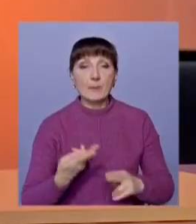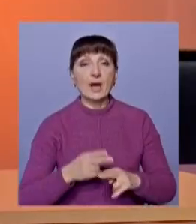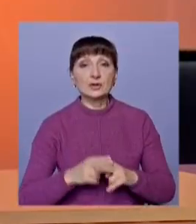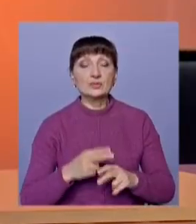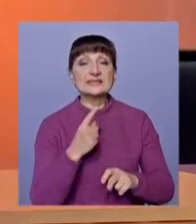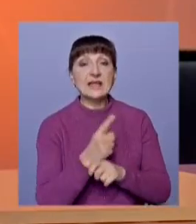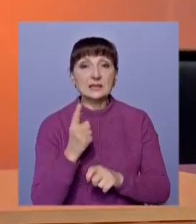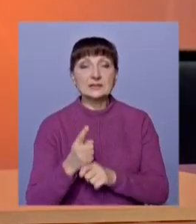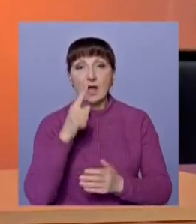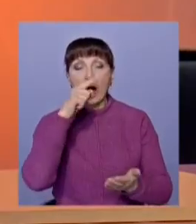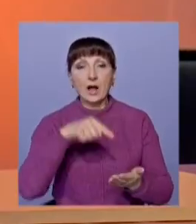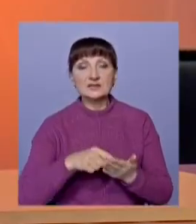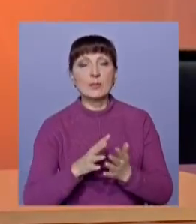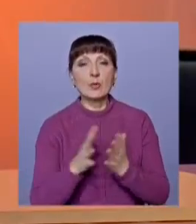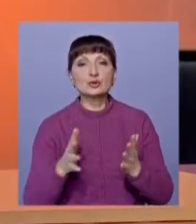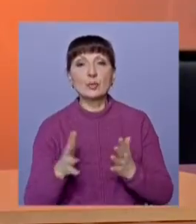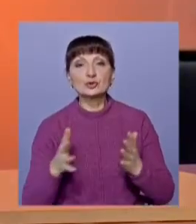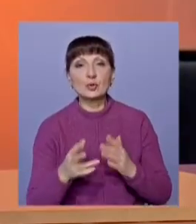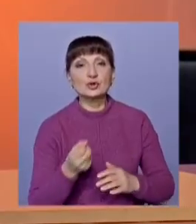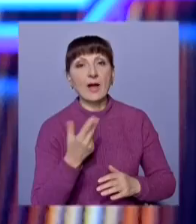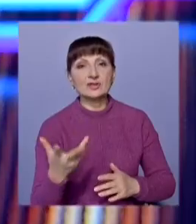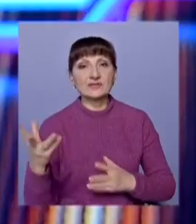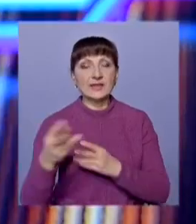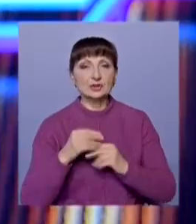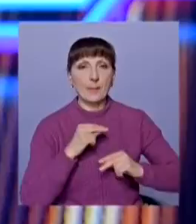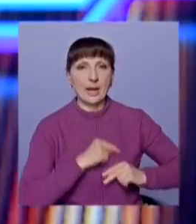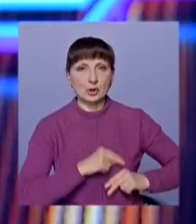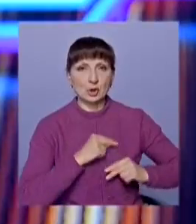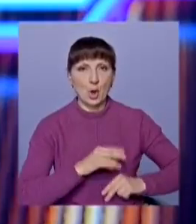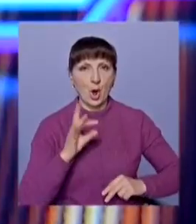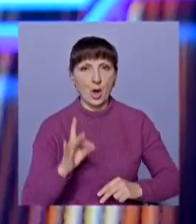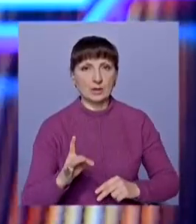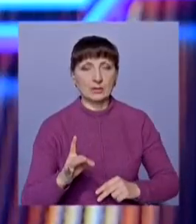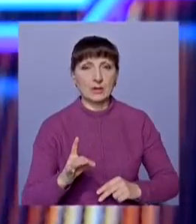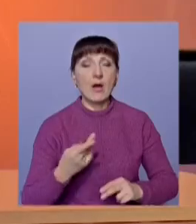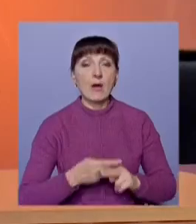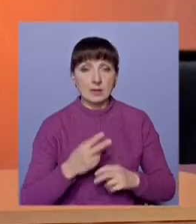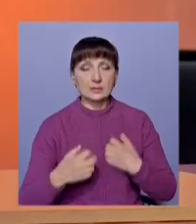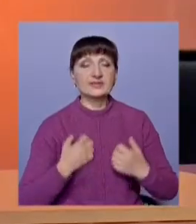санкциями оказываются все больше и большее количество наших партнеров. И это не может не беспокоить